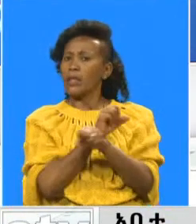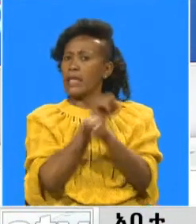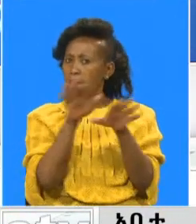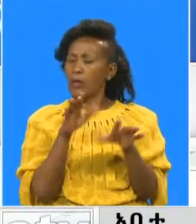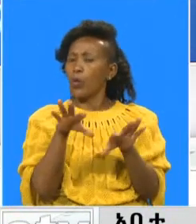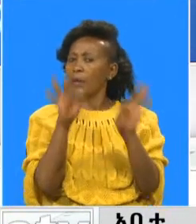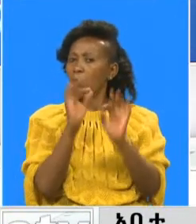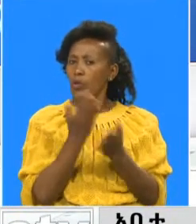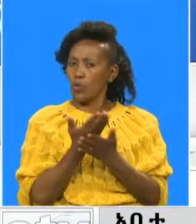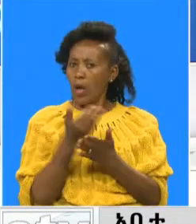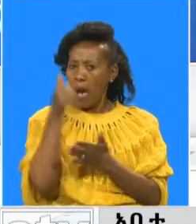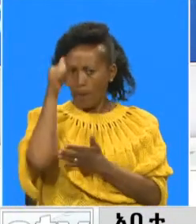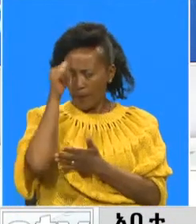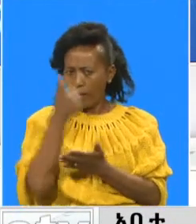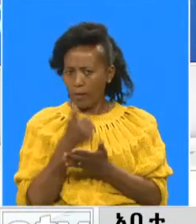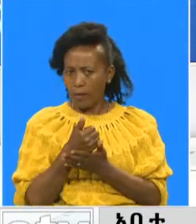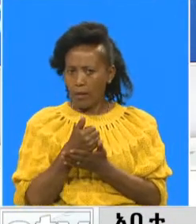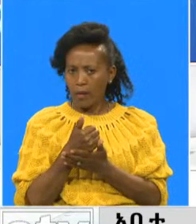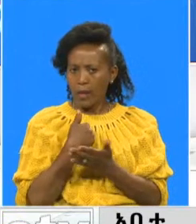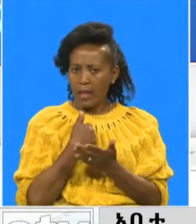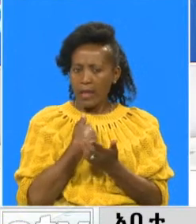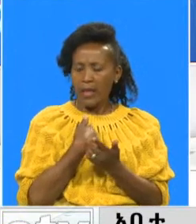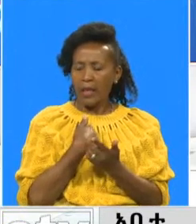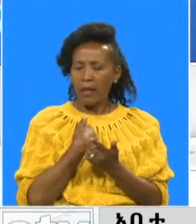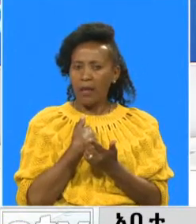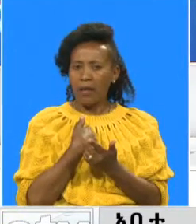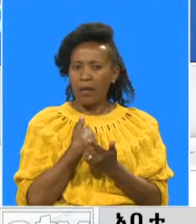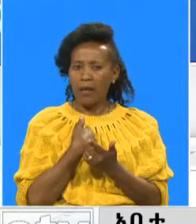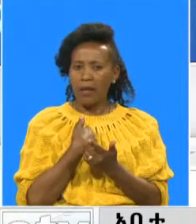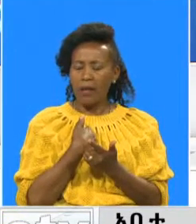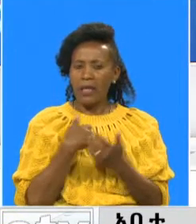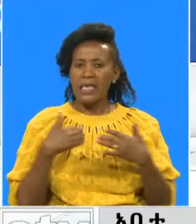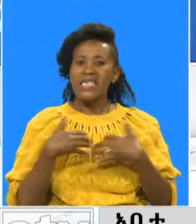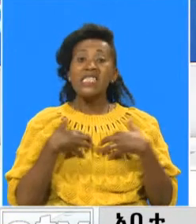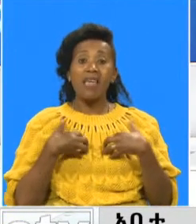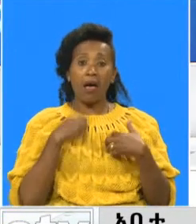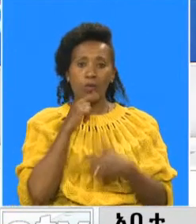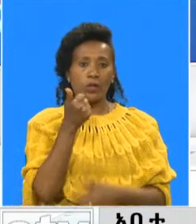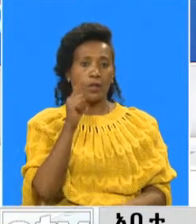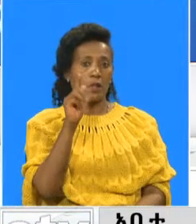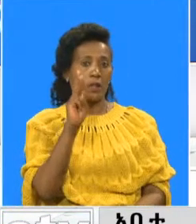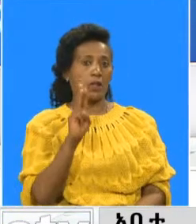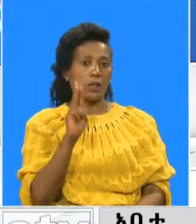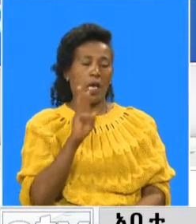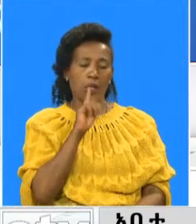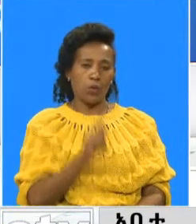ተሰማርተው የሚገኙት? አቢቲ እኔ ንግዴ በእንስሳ ነው።